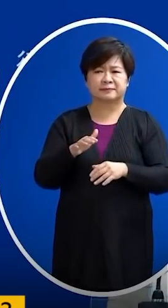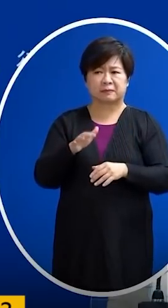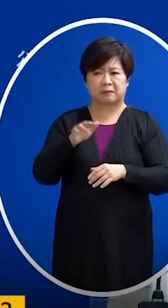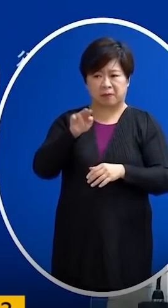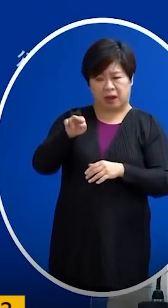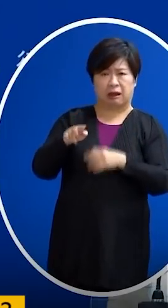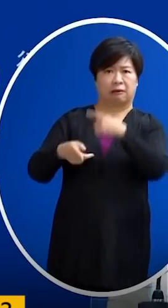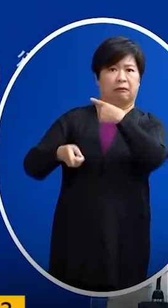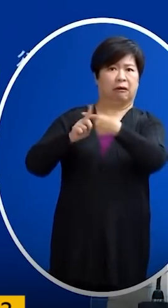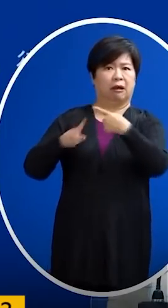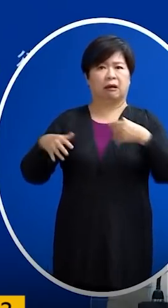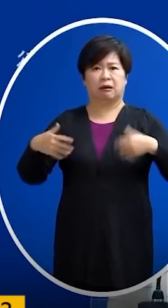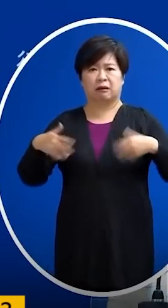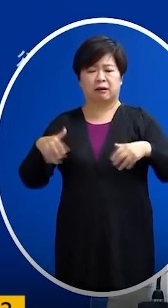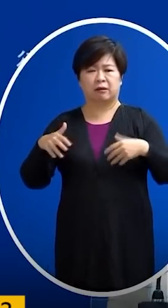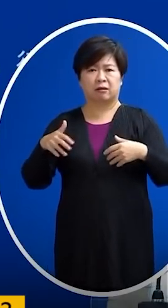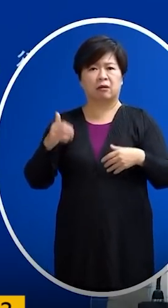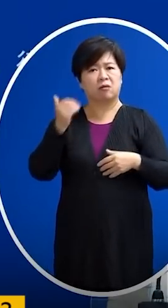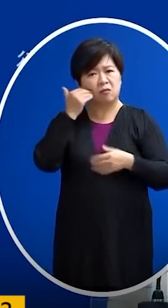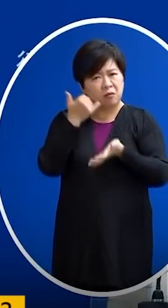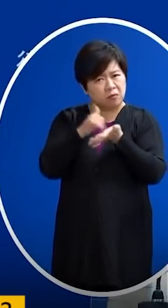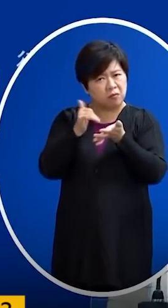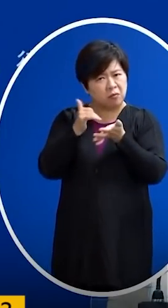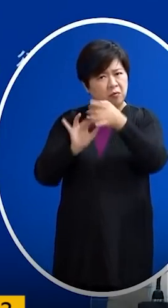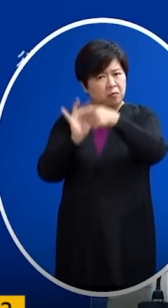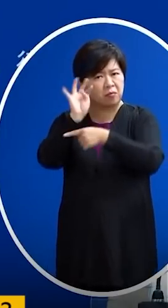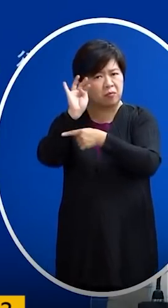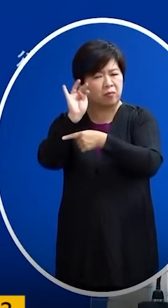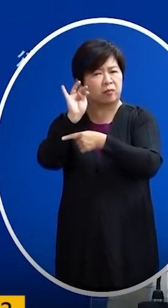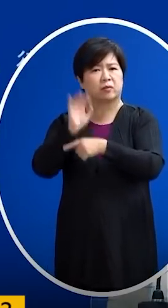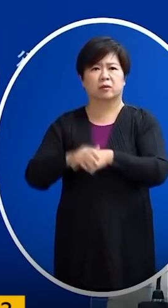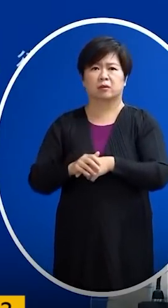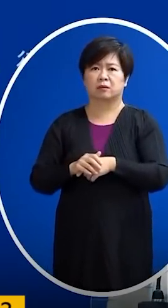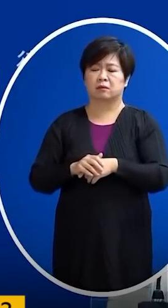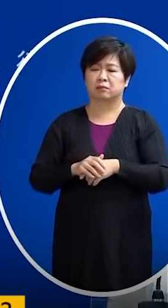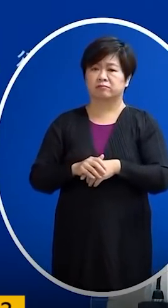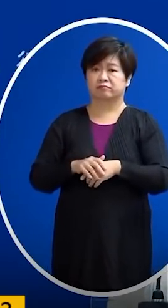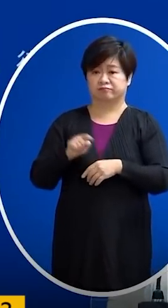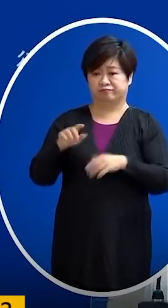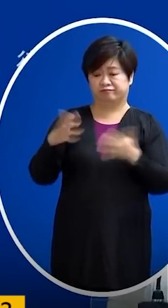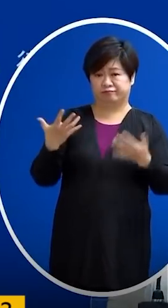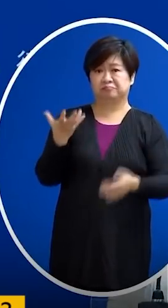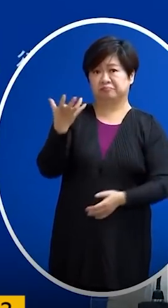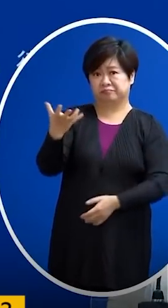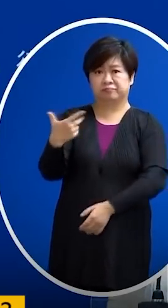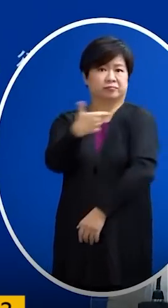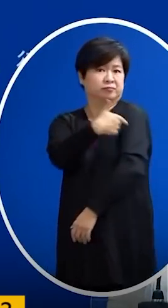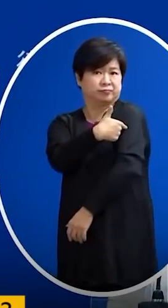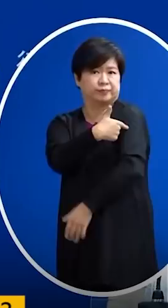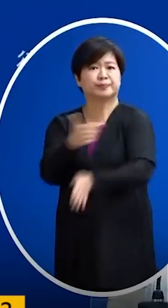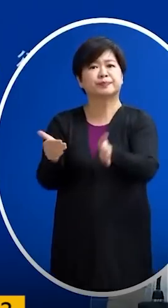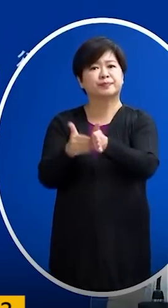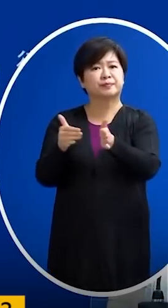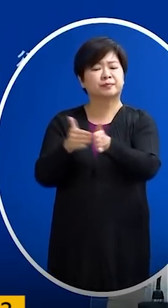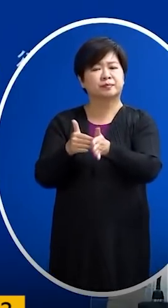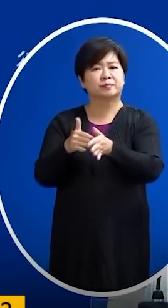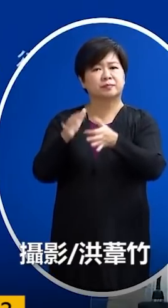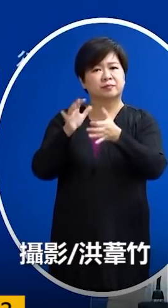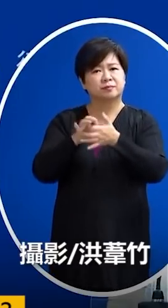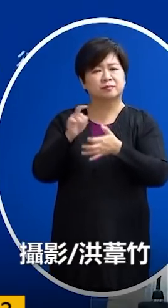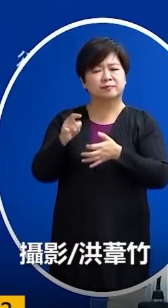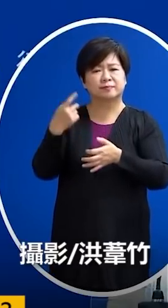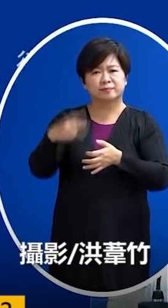诊的部分，而且确诊的情形来讲，因为其实都有大部分都还是有接种过疫苗，所以就个人来讲